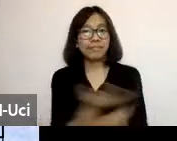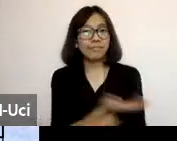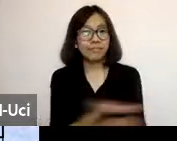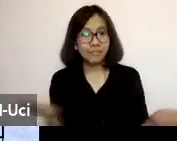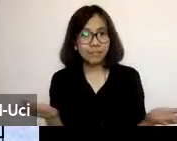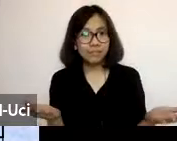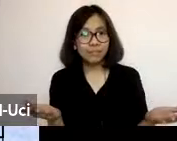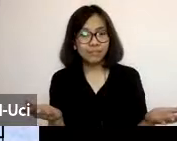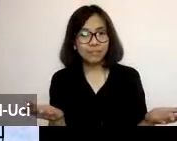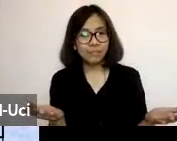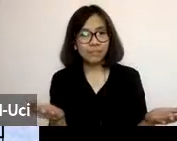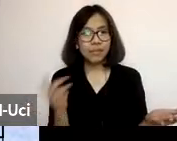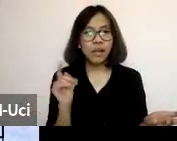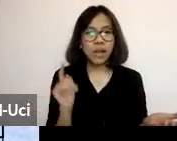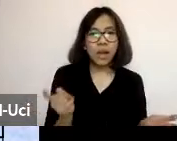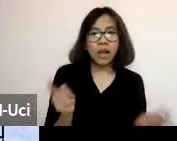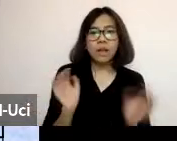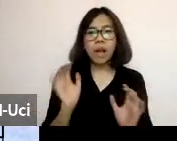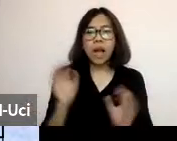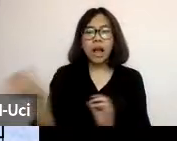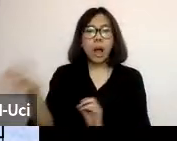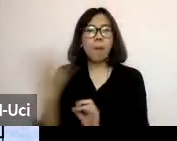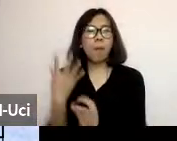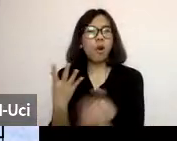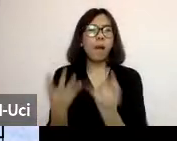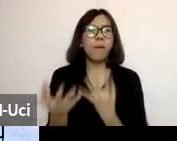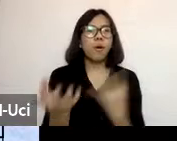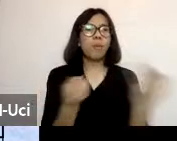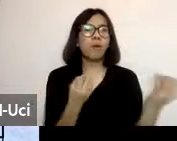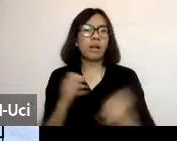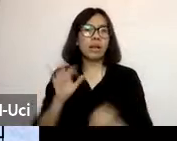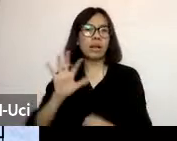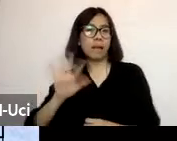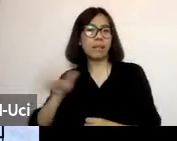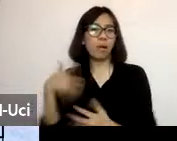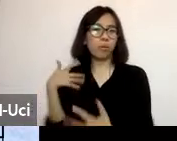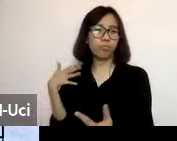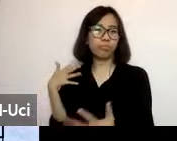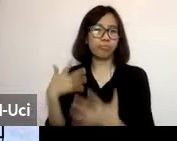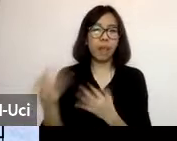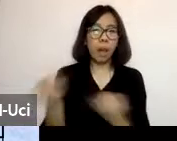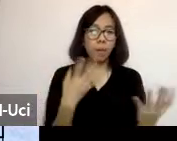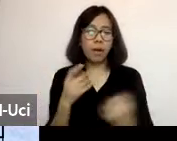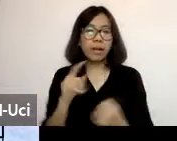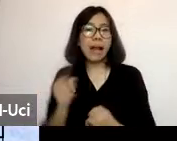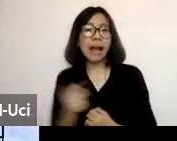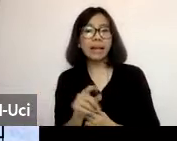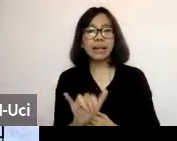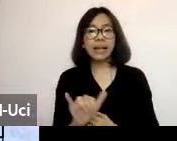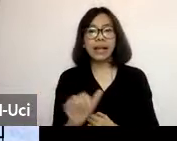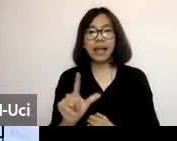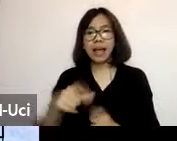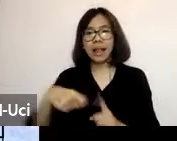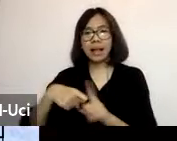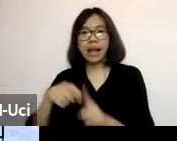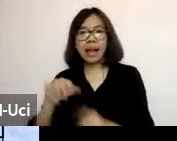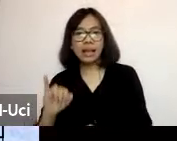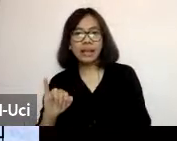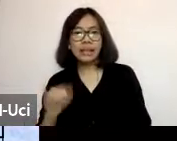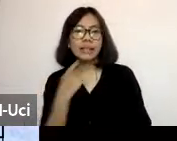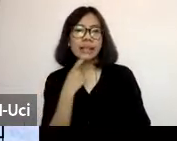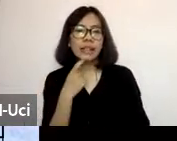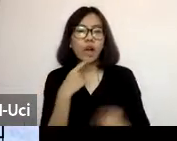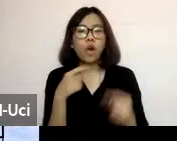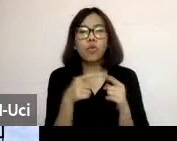satu pengaduan yang kita terima sejak lima tahun terakhir di rki memang kodratnya adalah menyangkut ekonomi digital